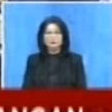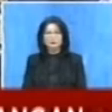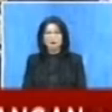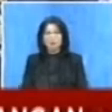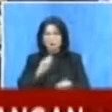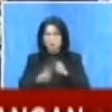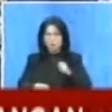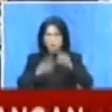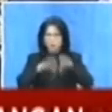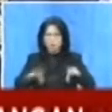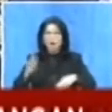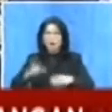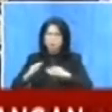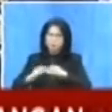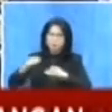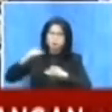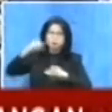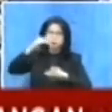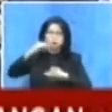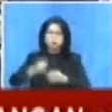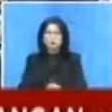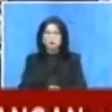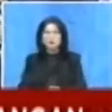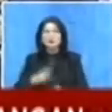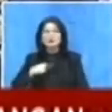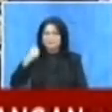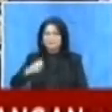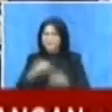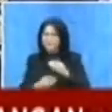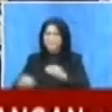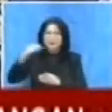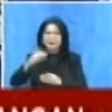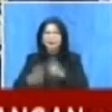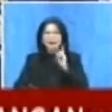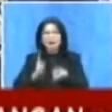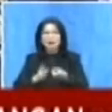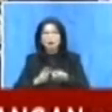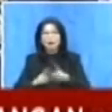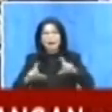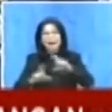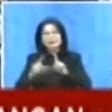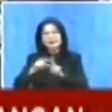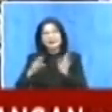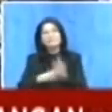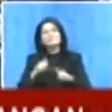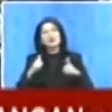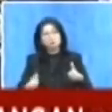harus ditingkatkan. Produktivitas akan bisa meningkat bila kualitas SDM membaik,